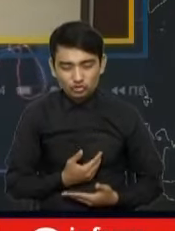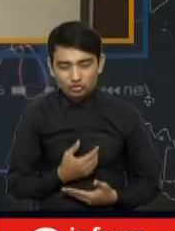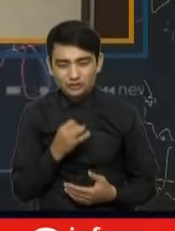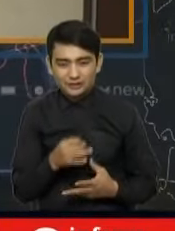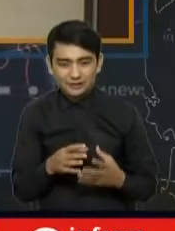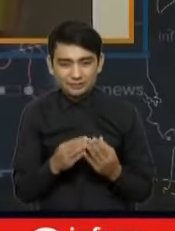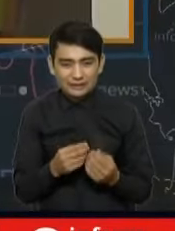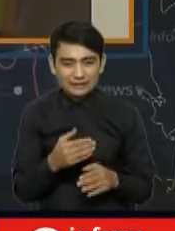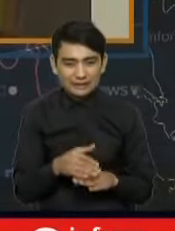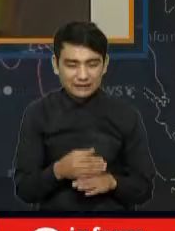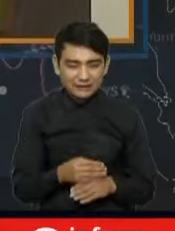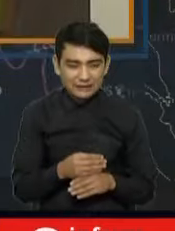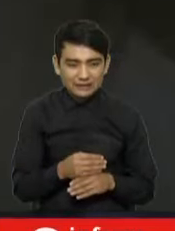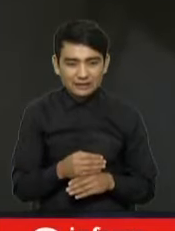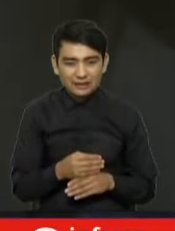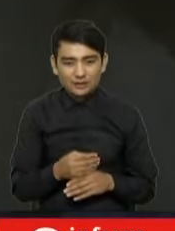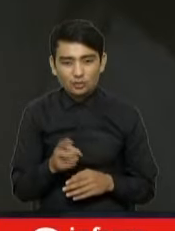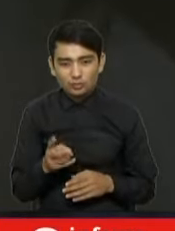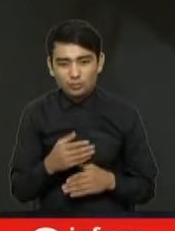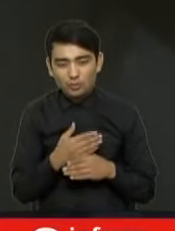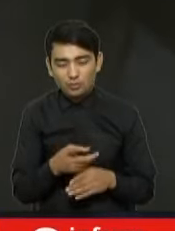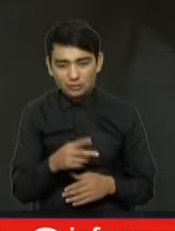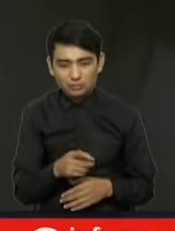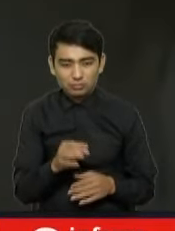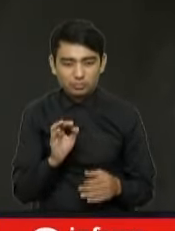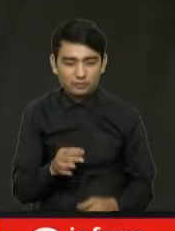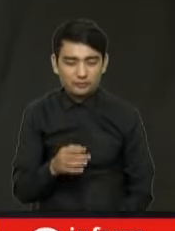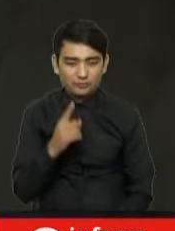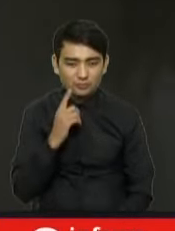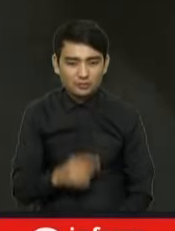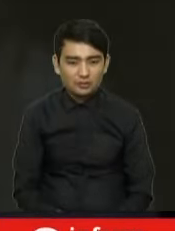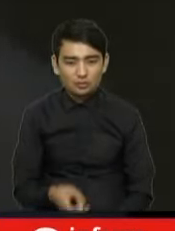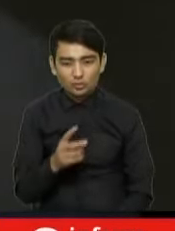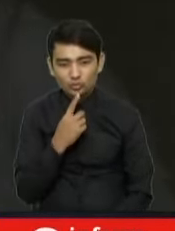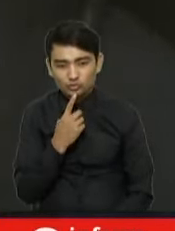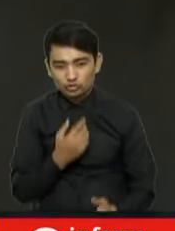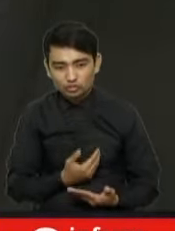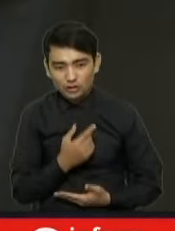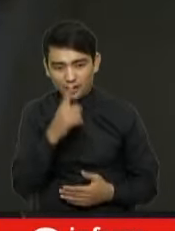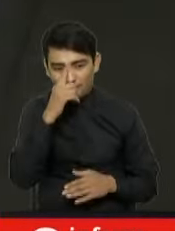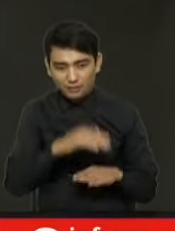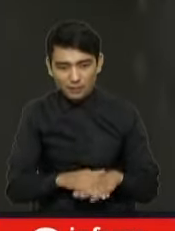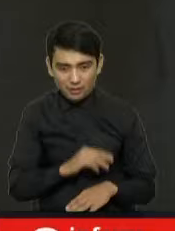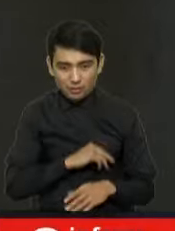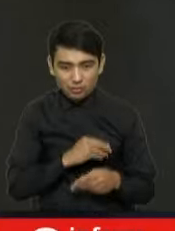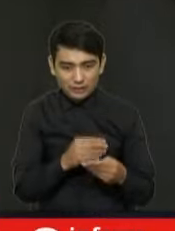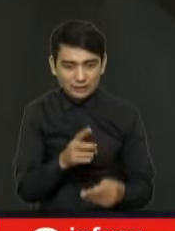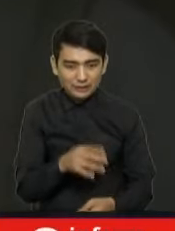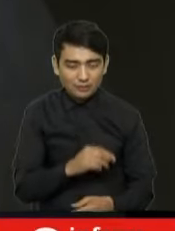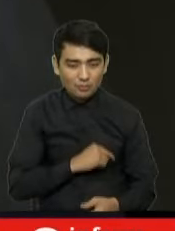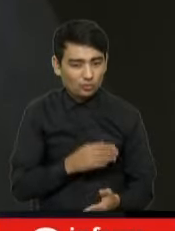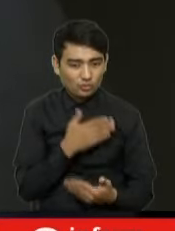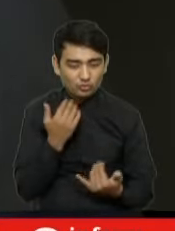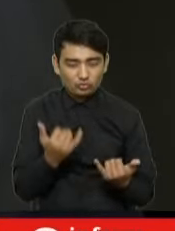есептен шығарған дұрыс деп отыр. Көмектесу керек малообеспеченный. Не, үкімет жұмыс беріп жатыр ма халыққа? Жұмыс жоқ қой